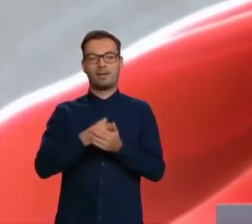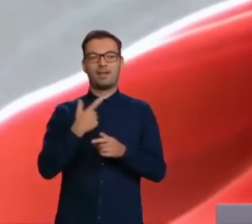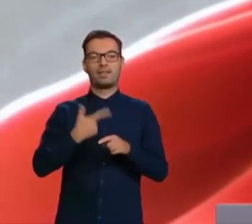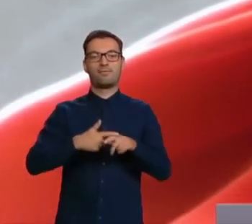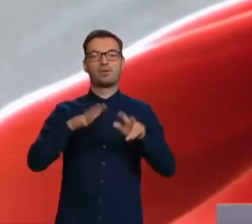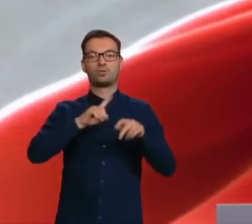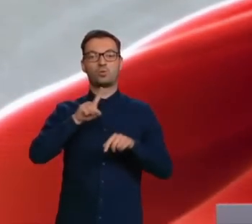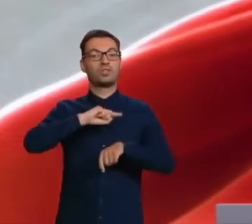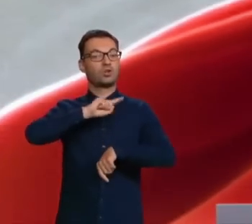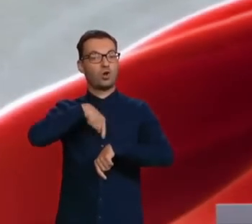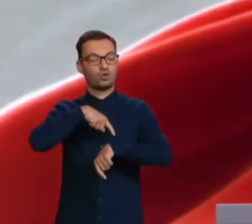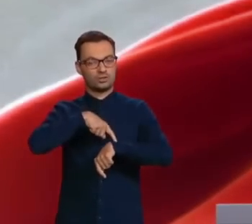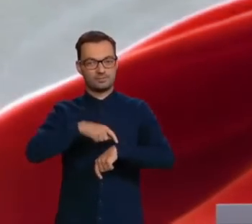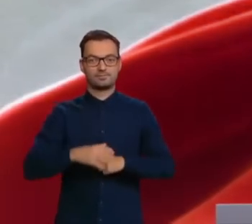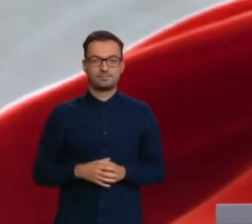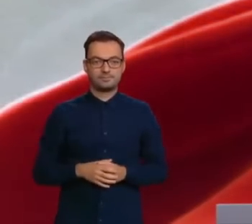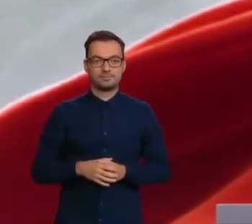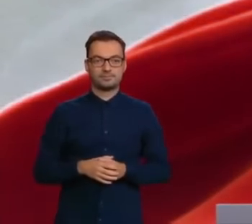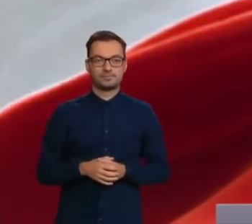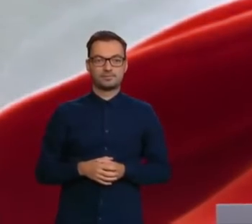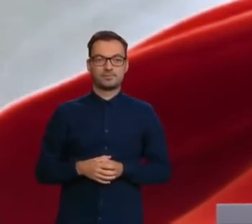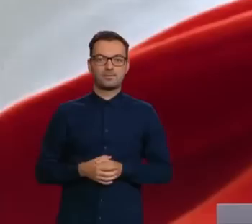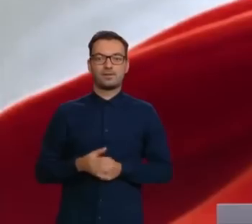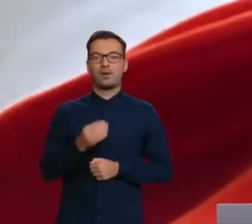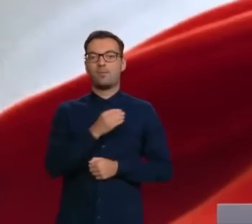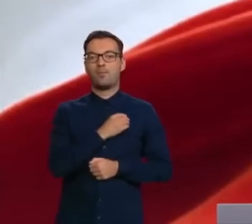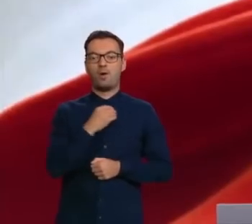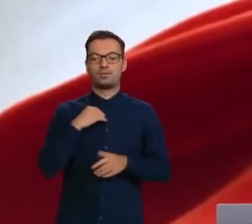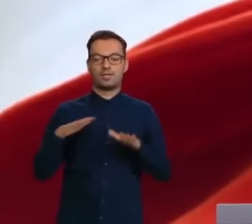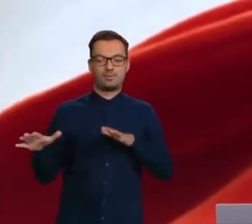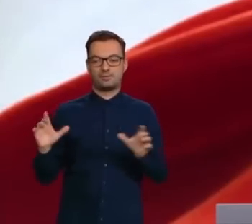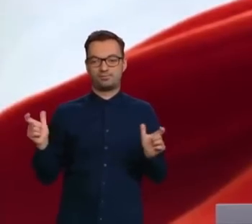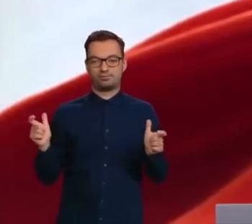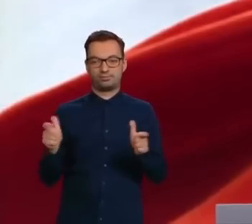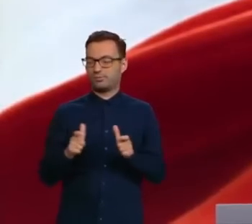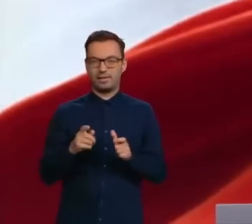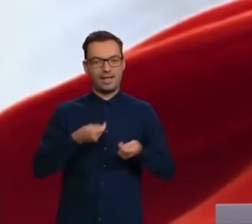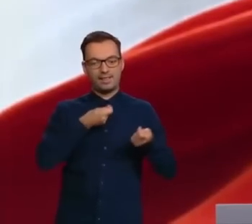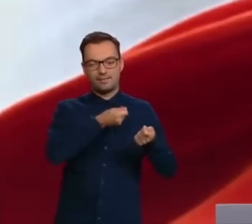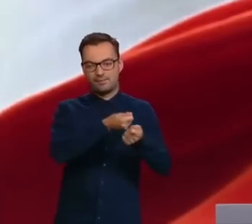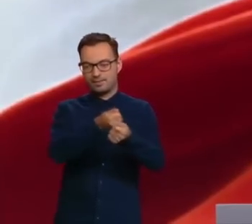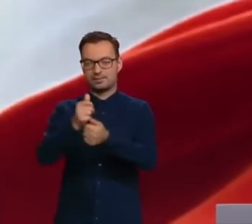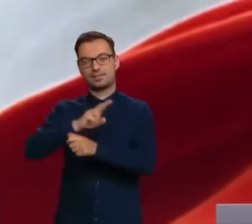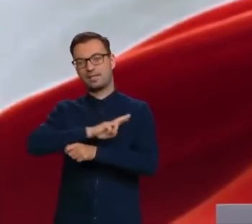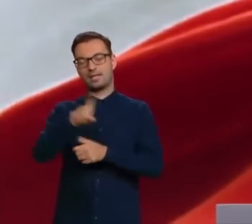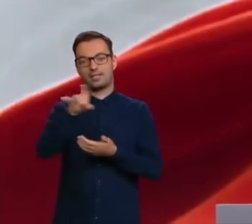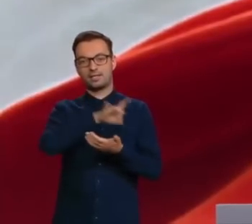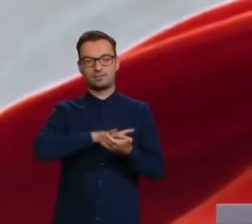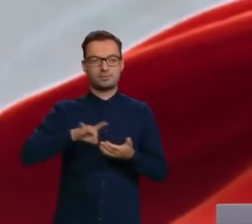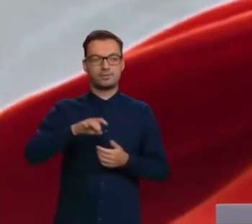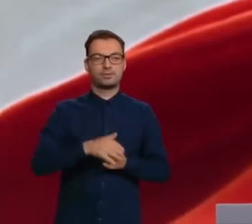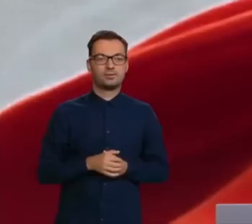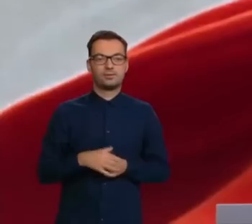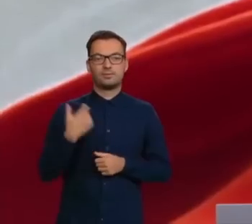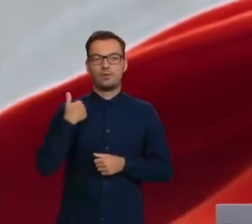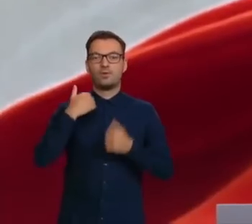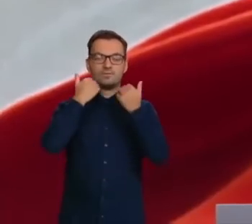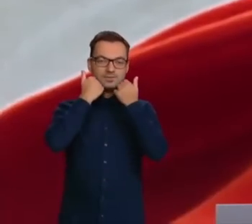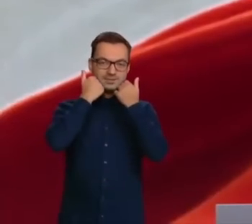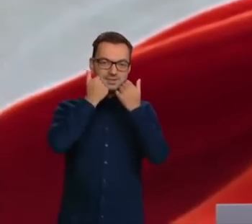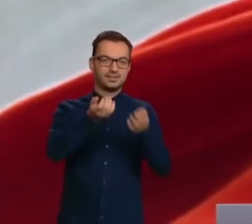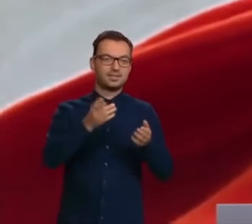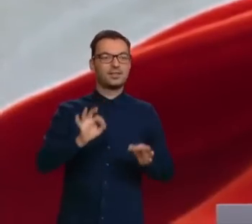zł za godzinę. Od zwijania Polski lokalnej do inwestycji w każdej gminie. Od pedagogiki wstydu